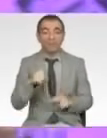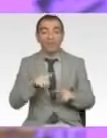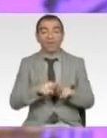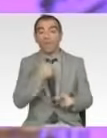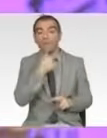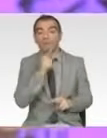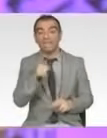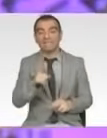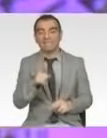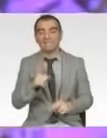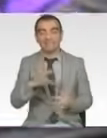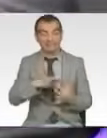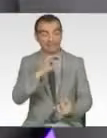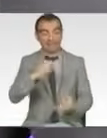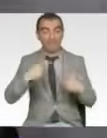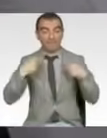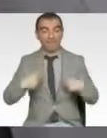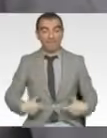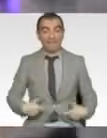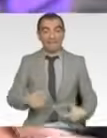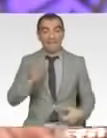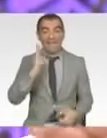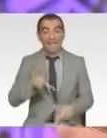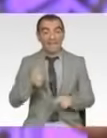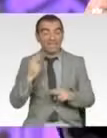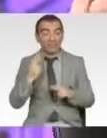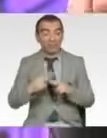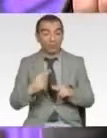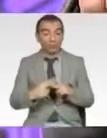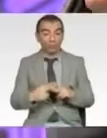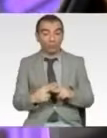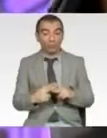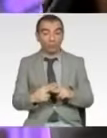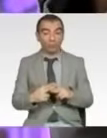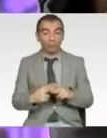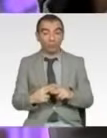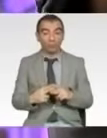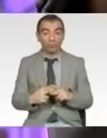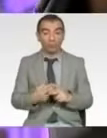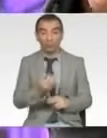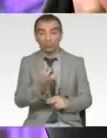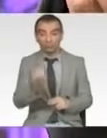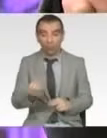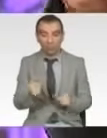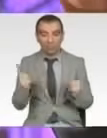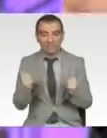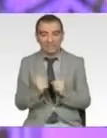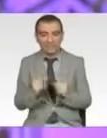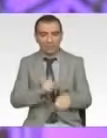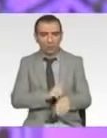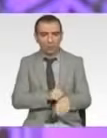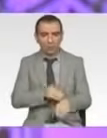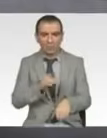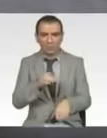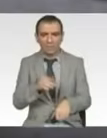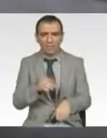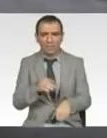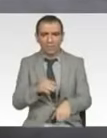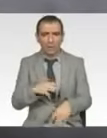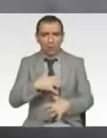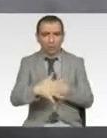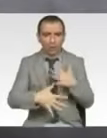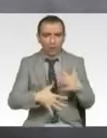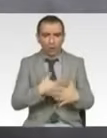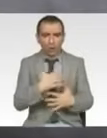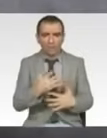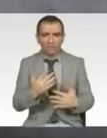Bey, insan bedeninde en hızlı ve çok kısa sürede yaşlanan dolaşım sistemi